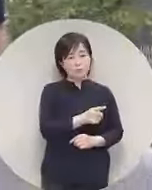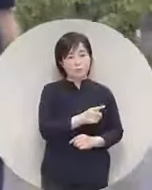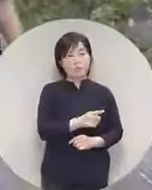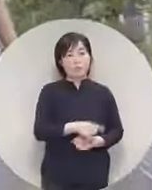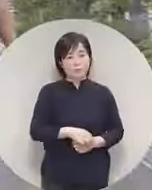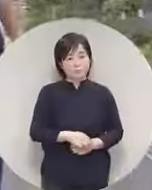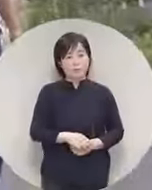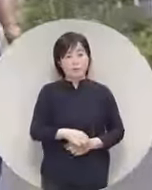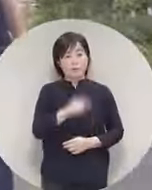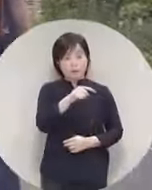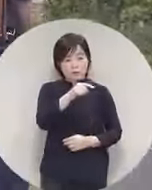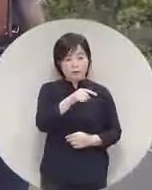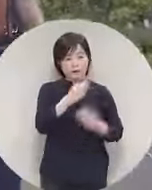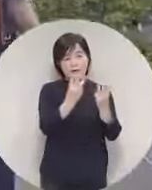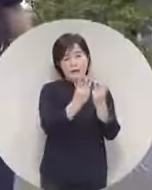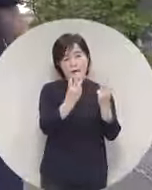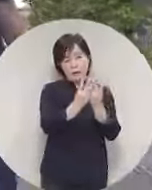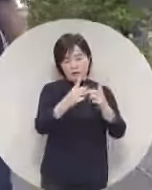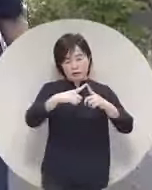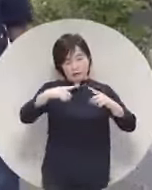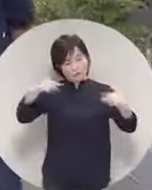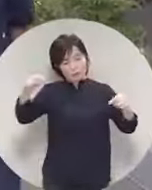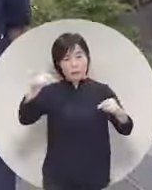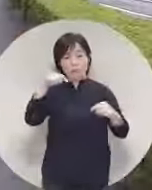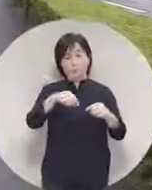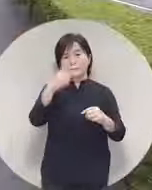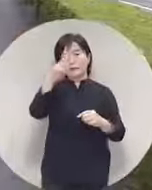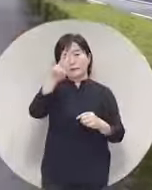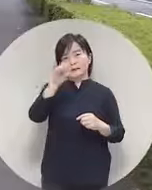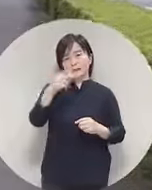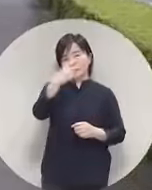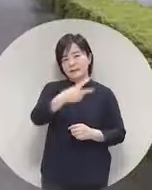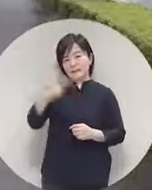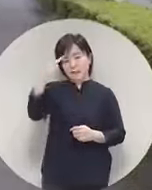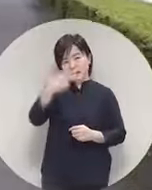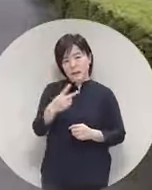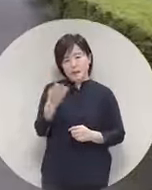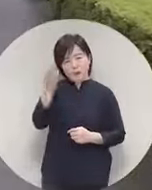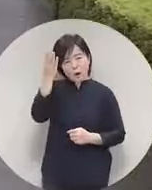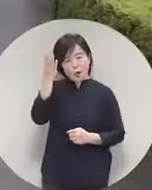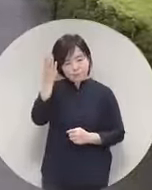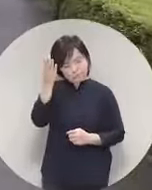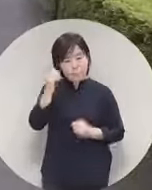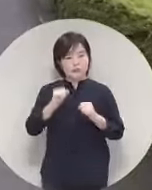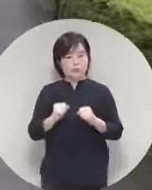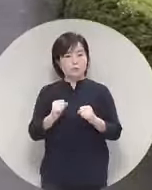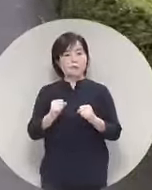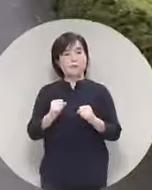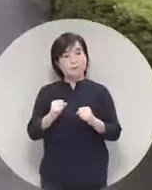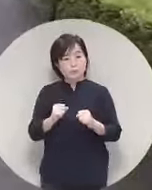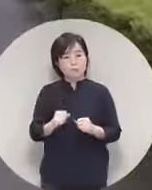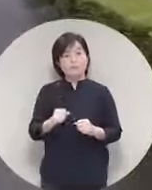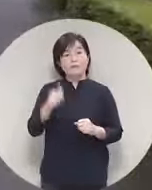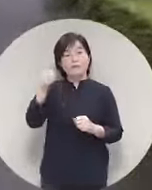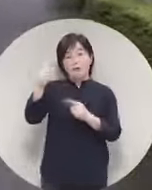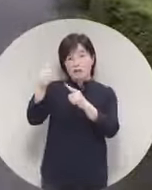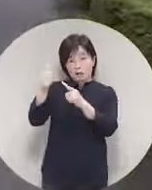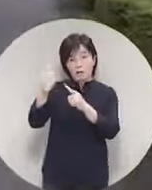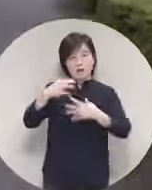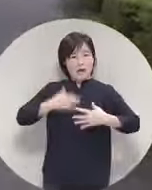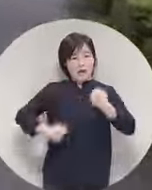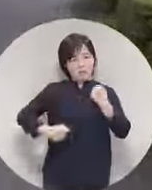たちのことを表します。日本に少なくとも2万2000人いるとされています。